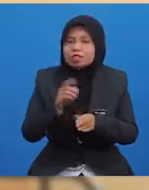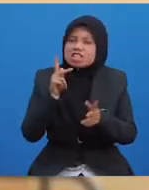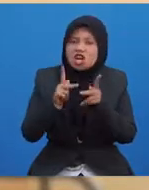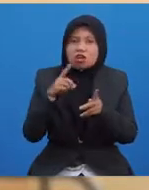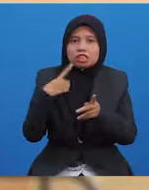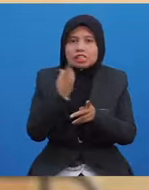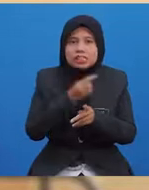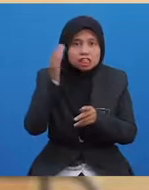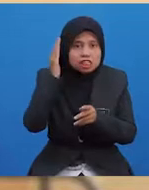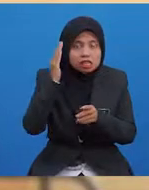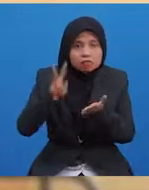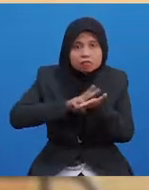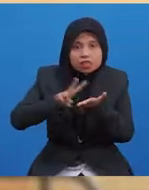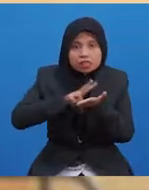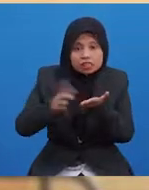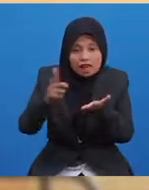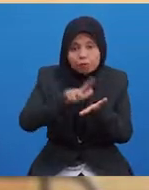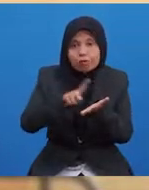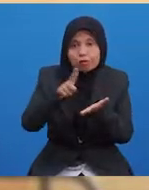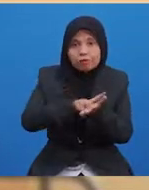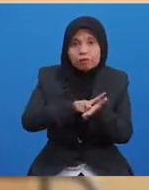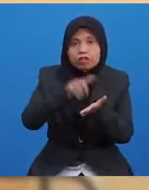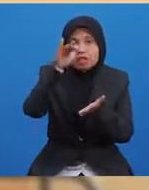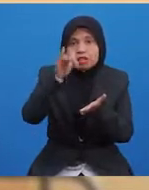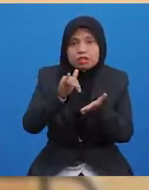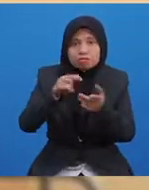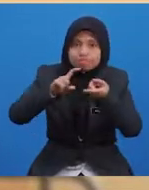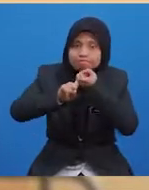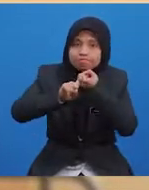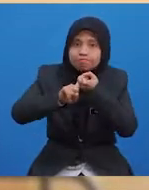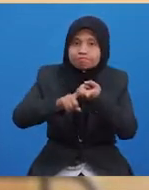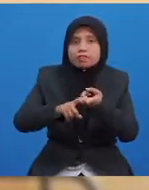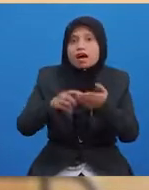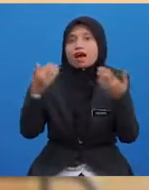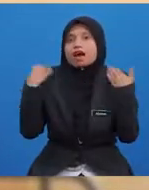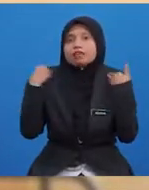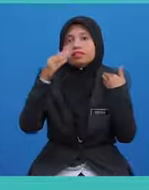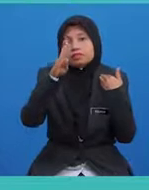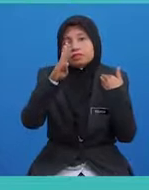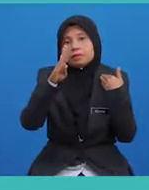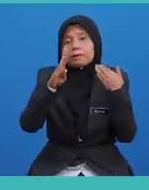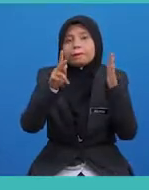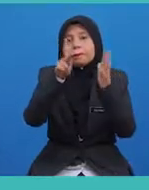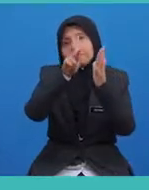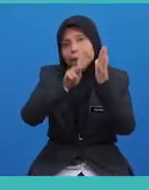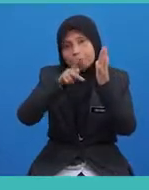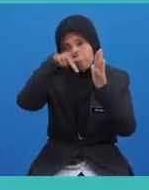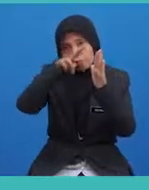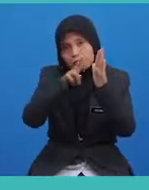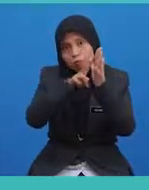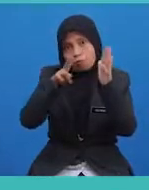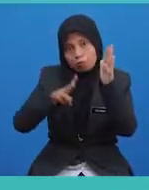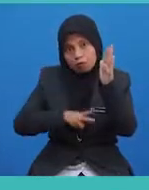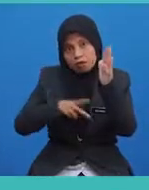mendengar atau membaca laporan-laporan yang berkaitan, terdapat empat pola perubahan yang